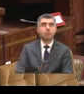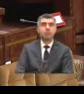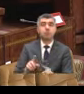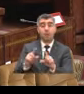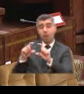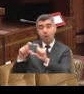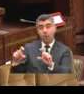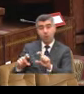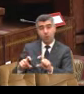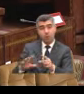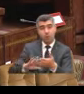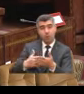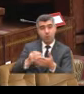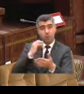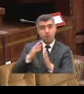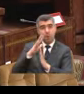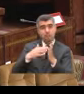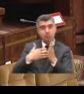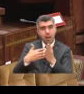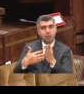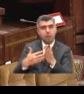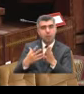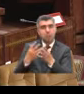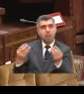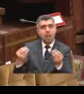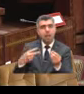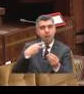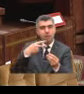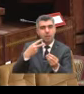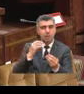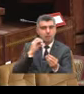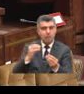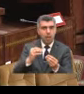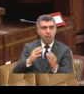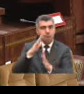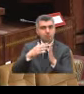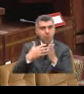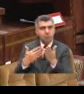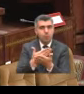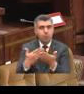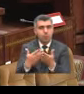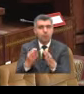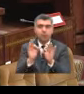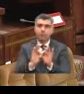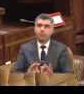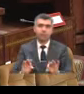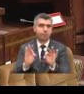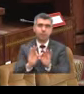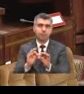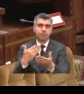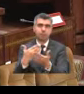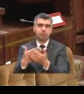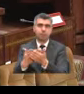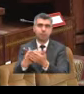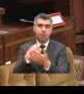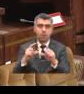العريضه ديال هاد البرامج اللي قتلتوا بها المغاربه وكثرتوا عليهم بالهضره فيها، والخطط بدون جدوى وبدون اثار على المواطنين،